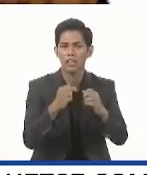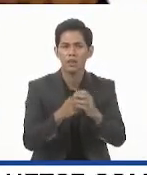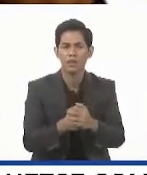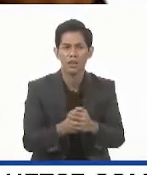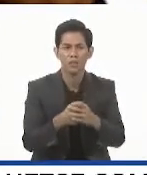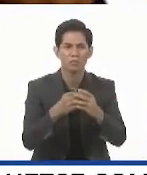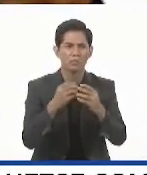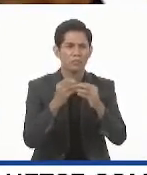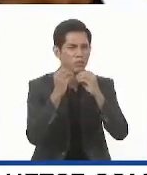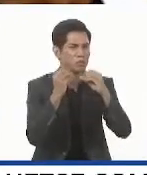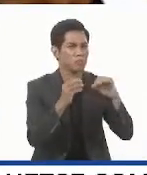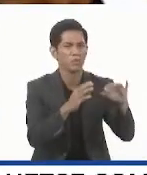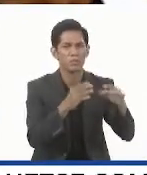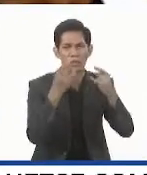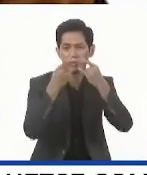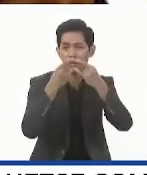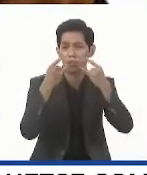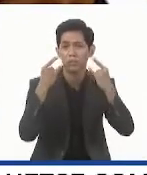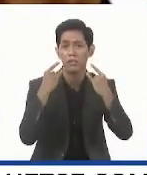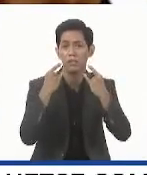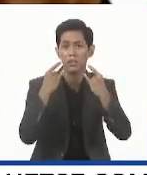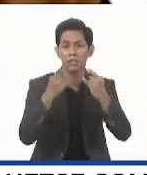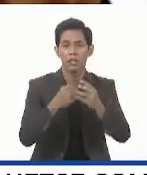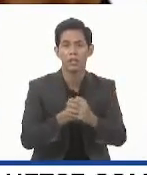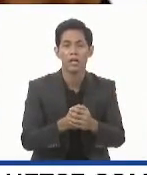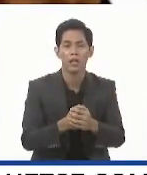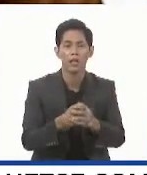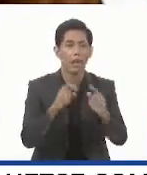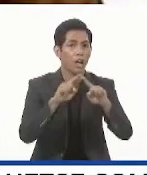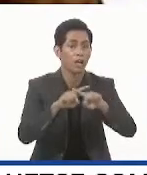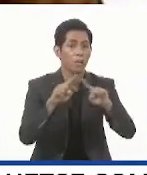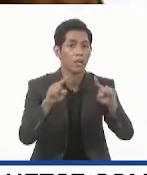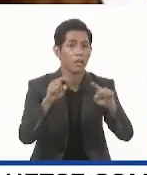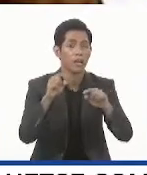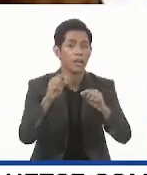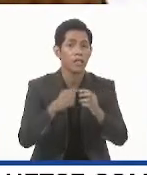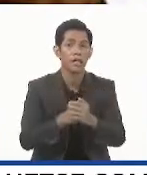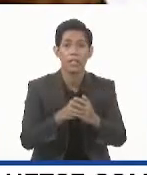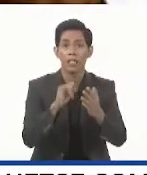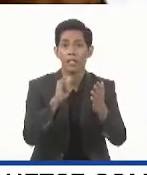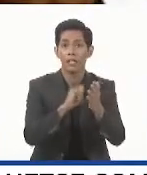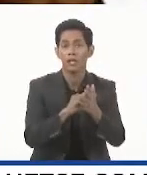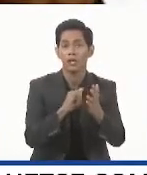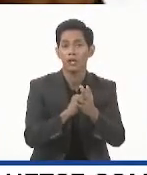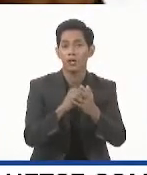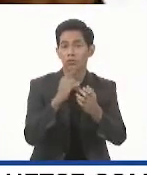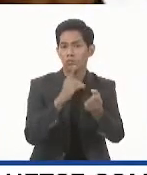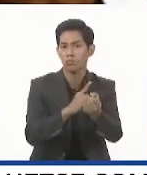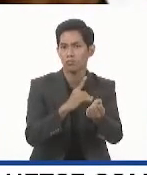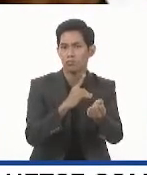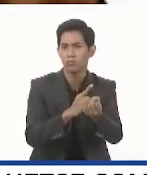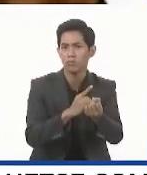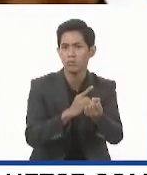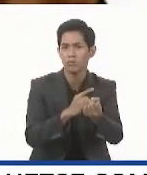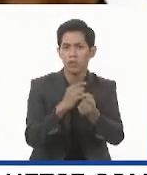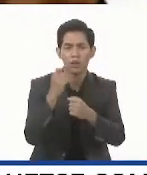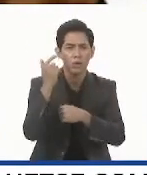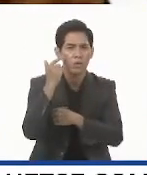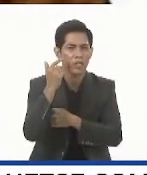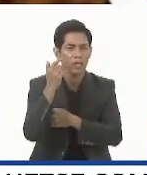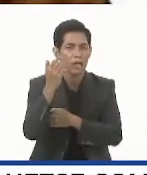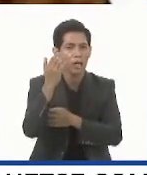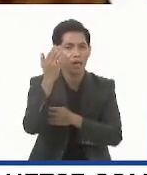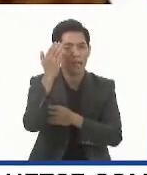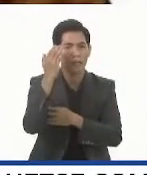Pero ako nga, kung yan ang kagustuhan ni Governor Gwen, tignan na lang po natin kung ano